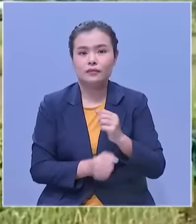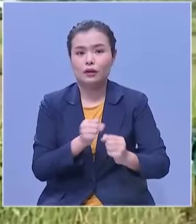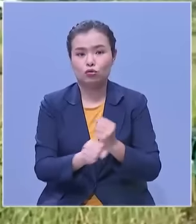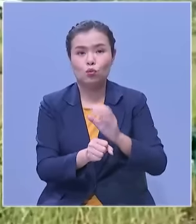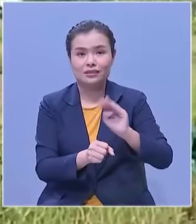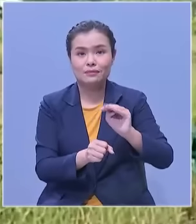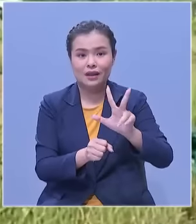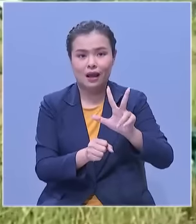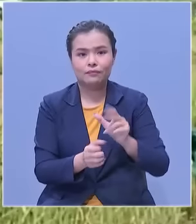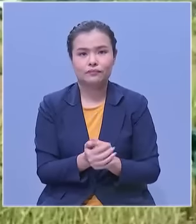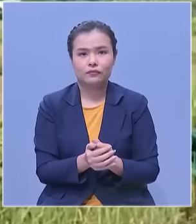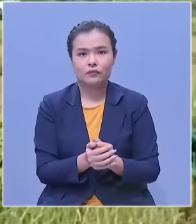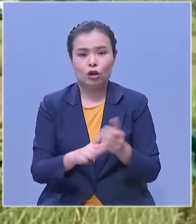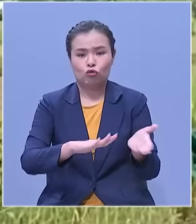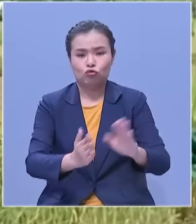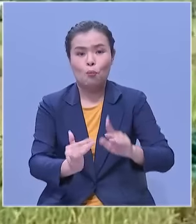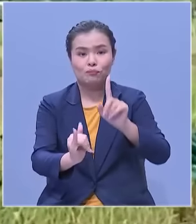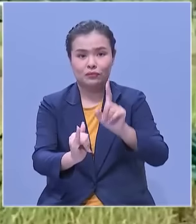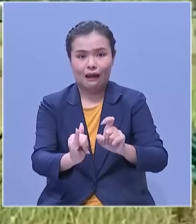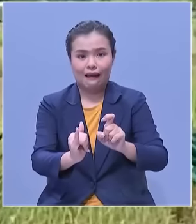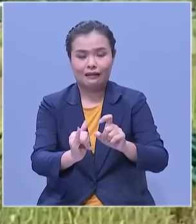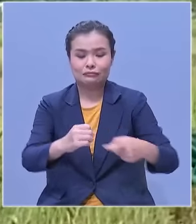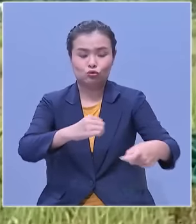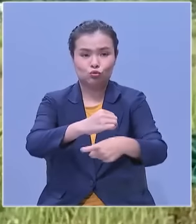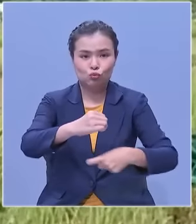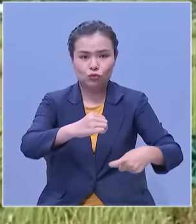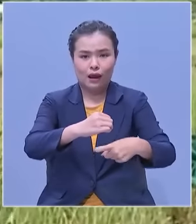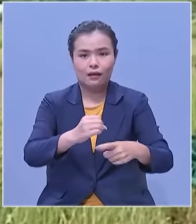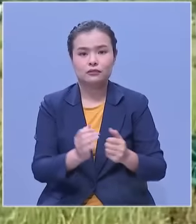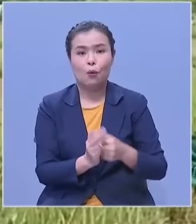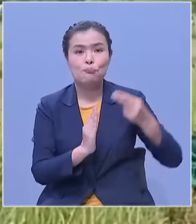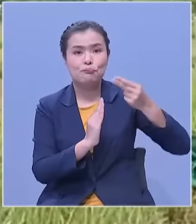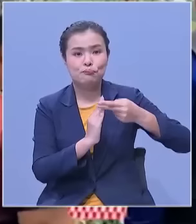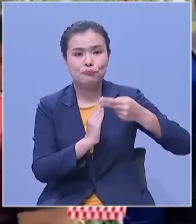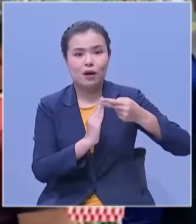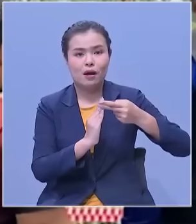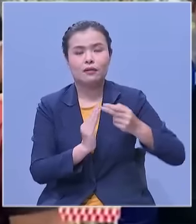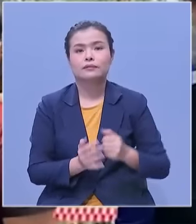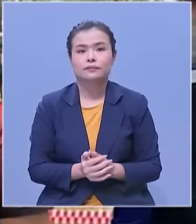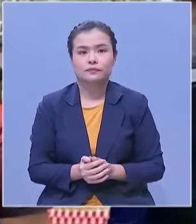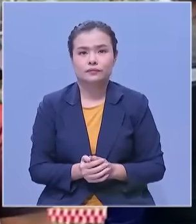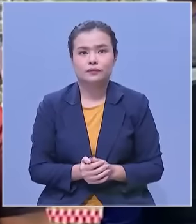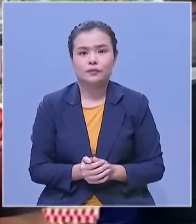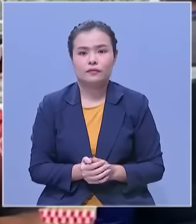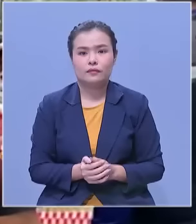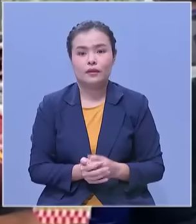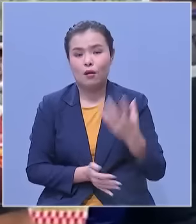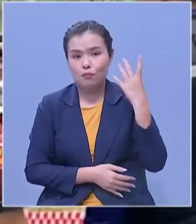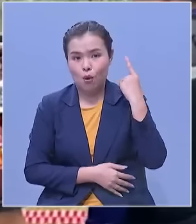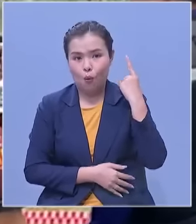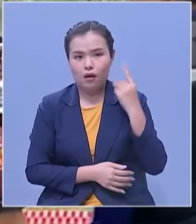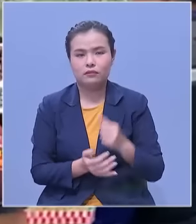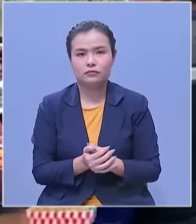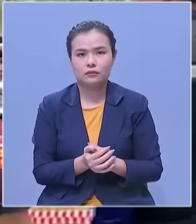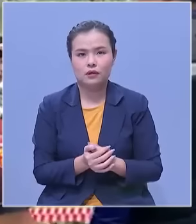43ปีที่พบว่ากลายเป็นศพอยู่กลางทุ่งนาที่บ้านแสงพิสัยอำเภอโพนพิสัยจังหวัดหนองคายนะครับเมื่อวานนี้พบว่ามี